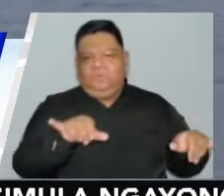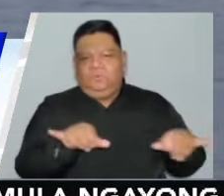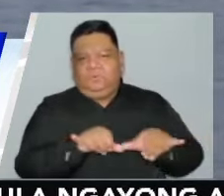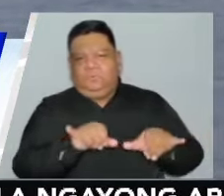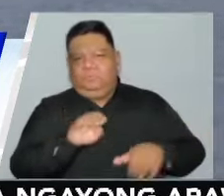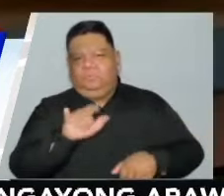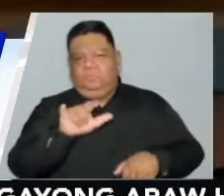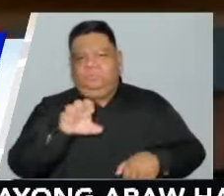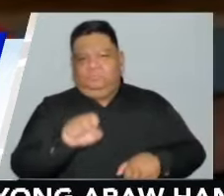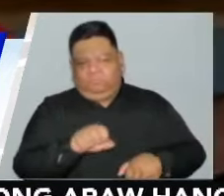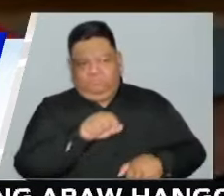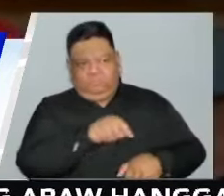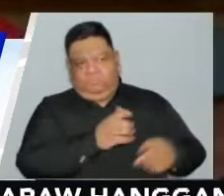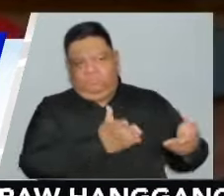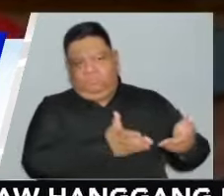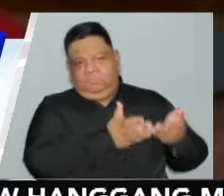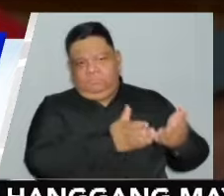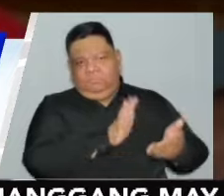ng China.